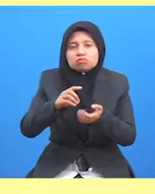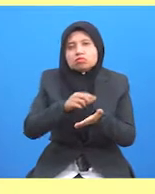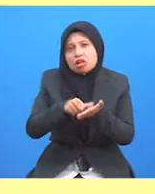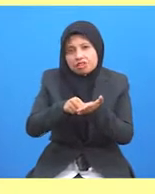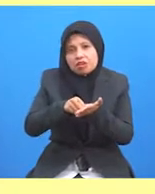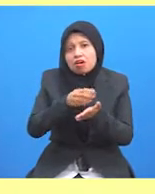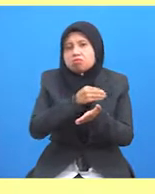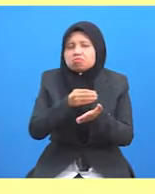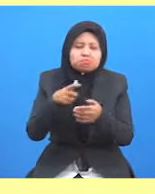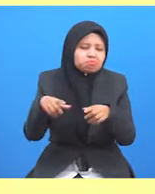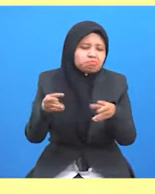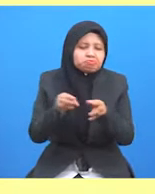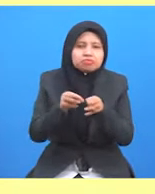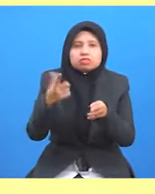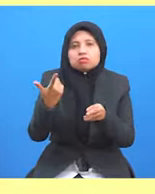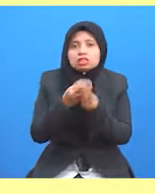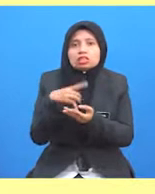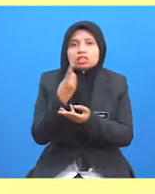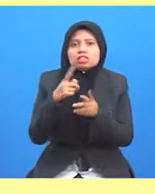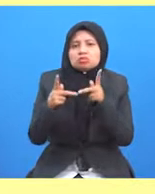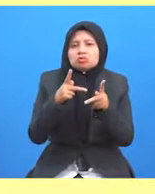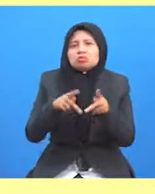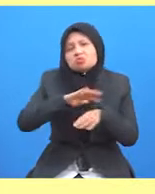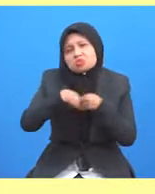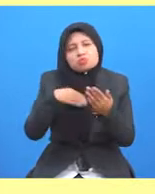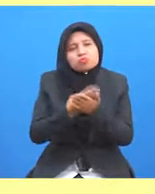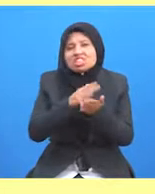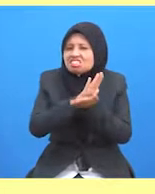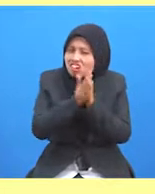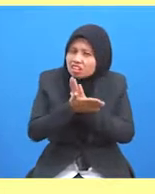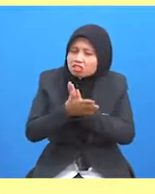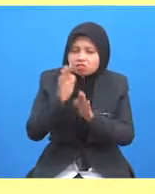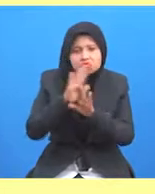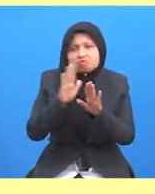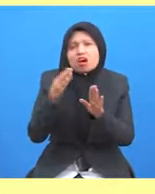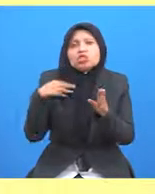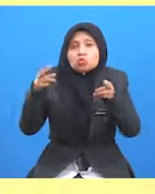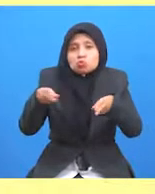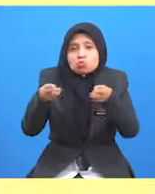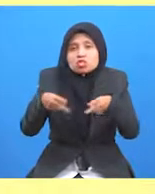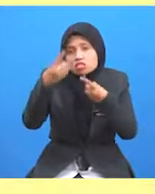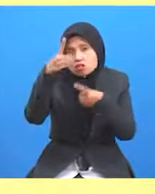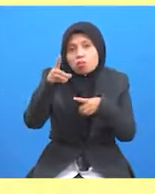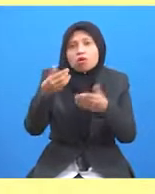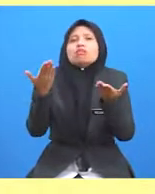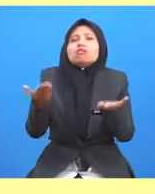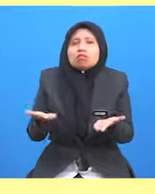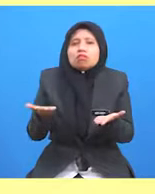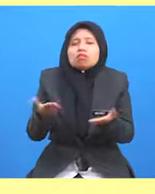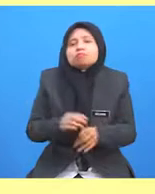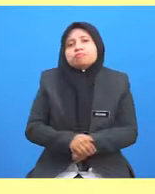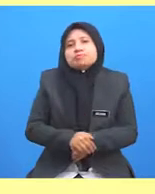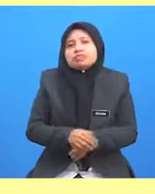lagi. Bayangkan, apakah yang akan berlaku kepada masyarakat kita jika gejala